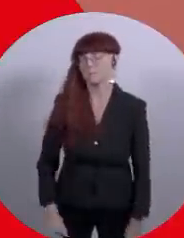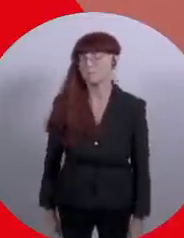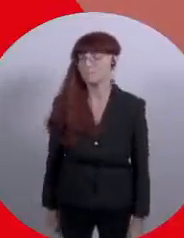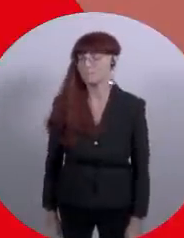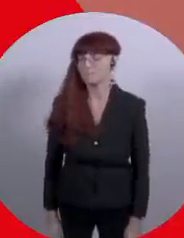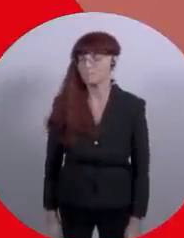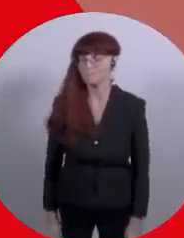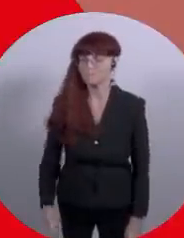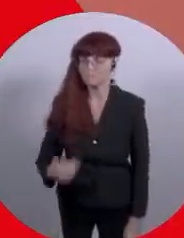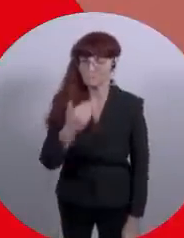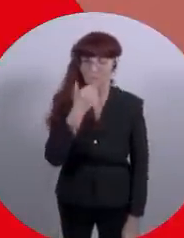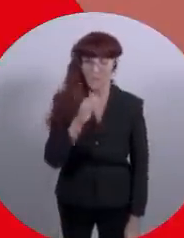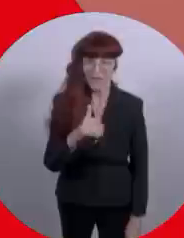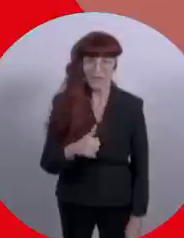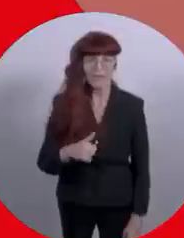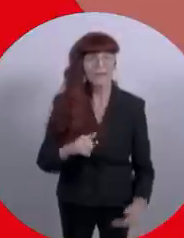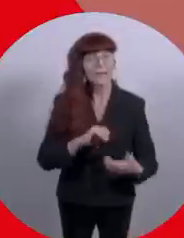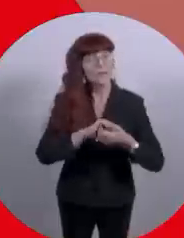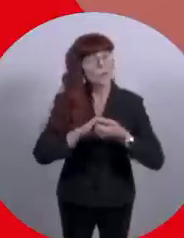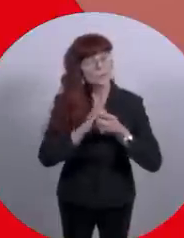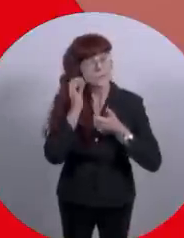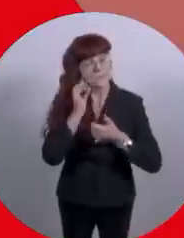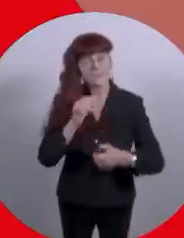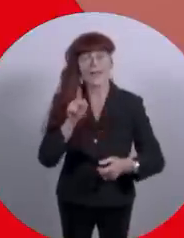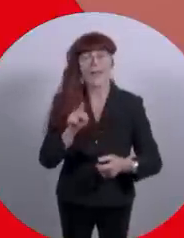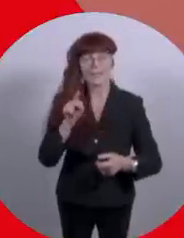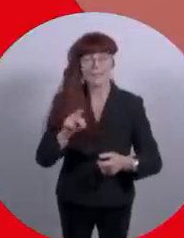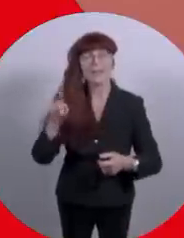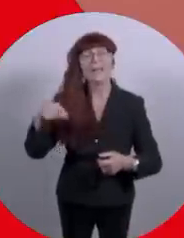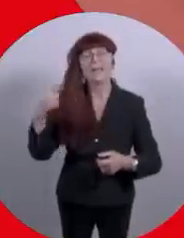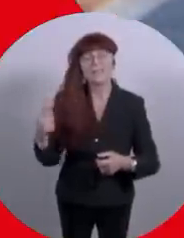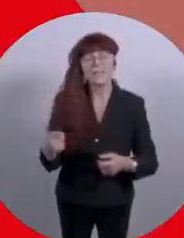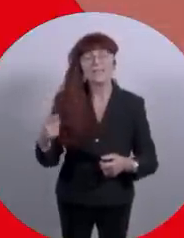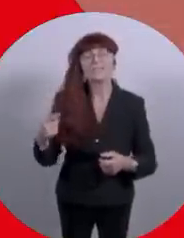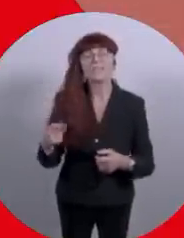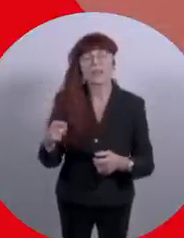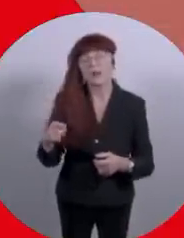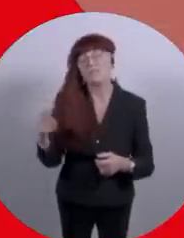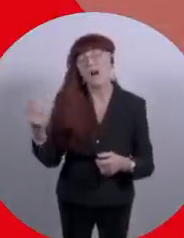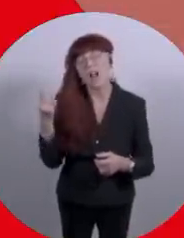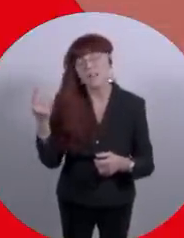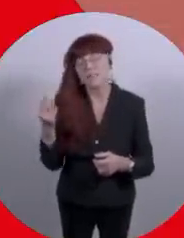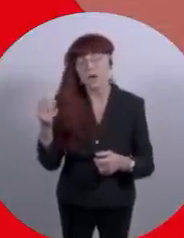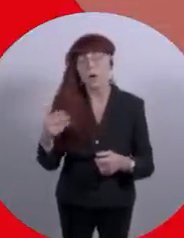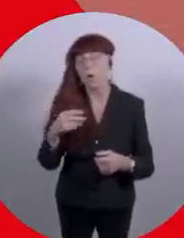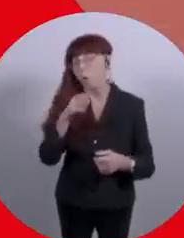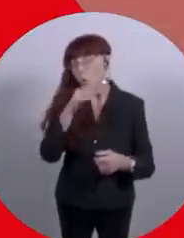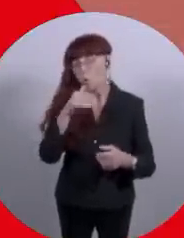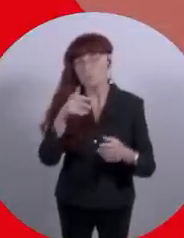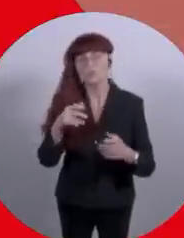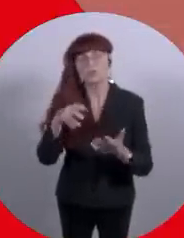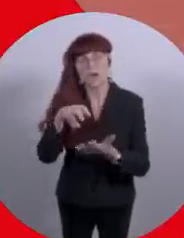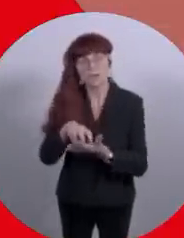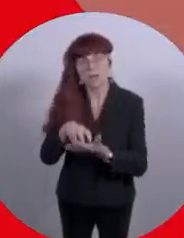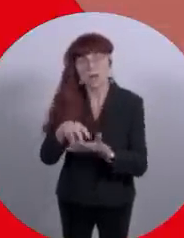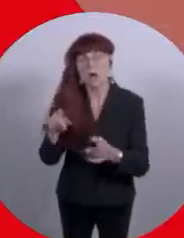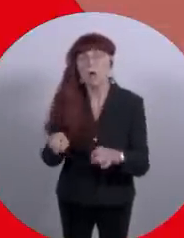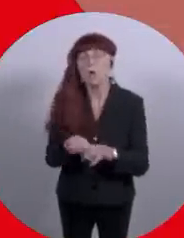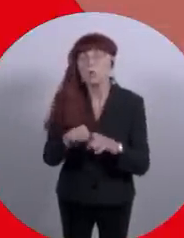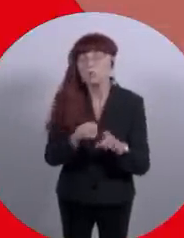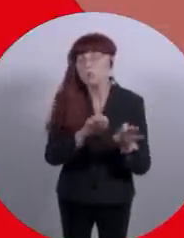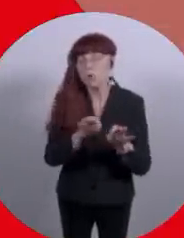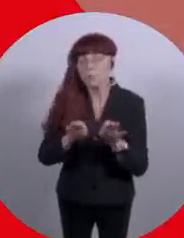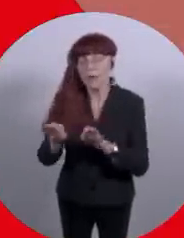genossen keiner als nächstes der Genosse Walter Hofstetter und ein Vorbereitung Christoph matzenetter und Stefan